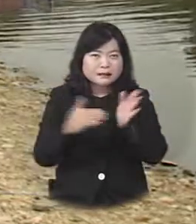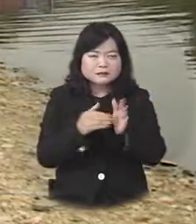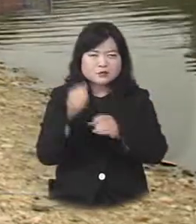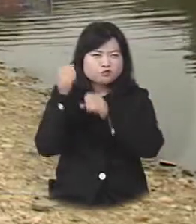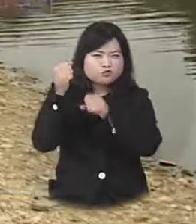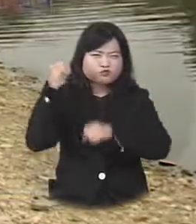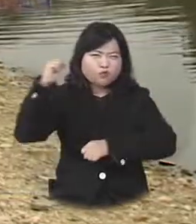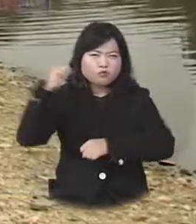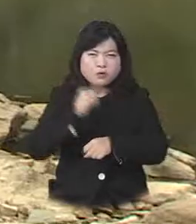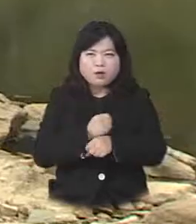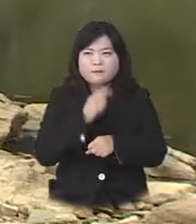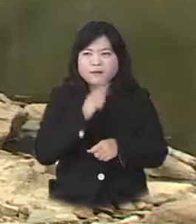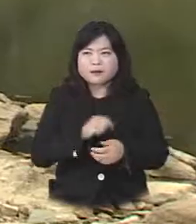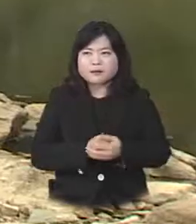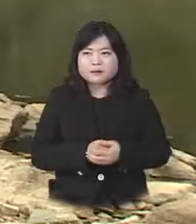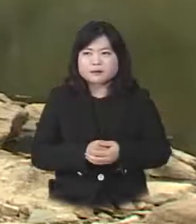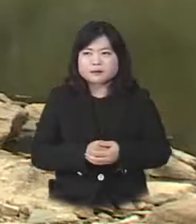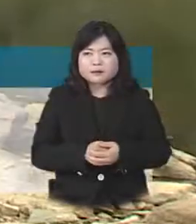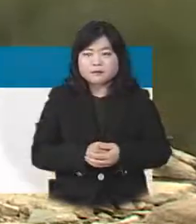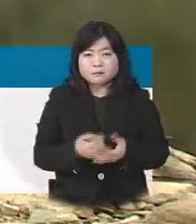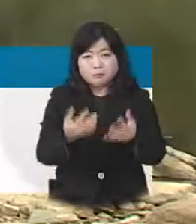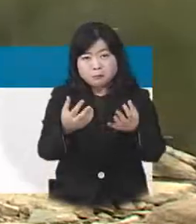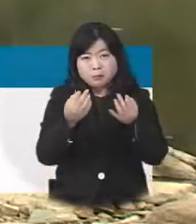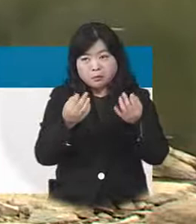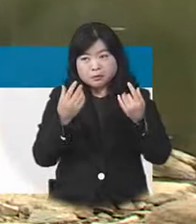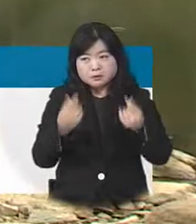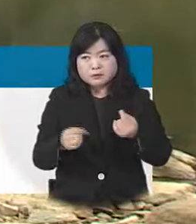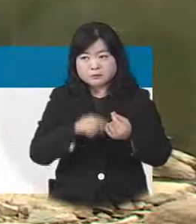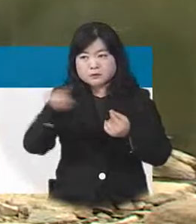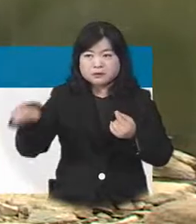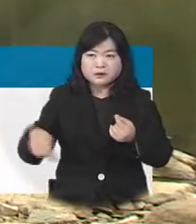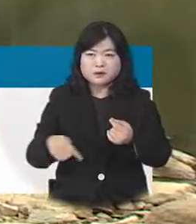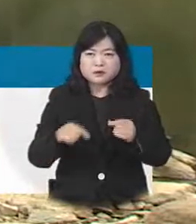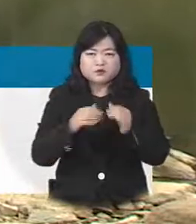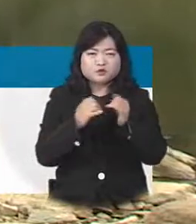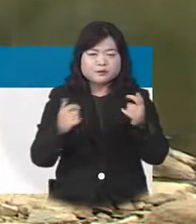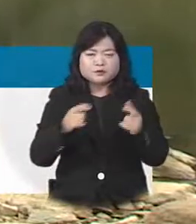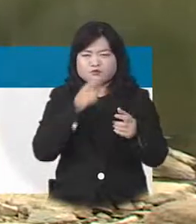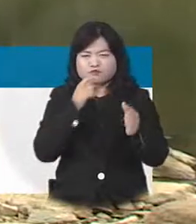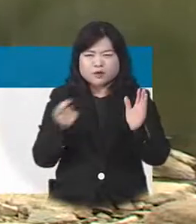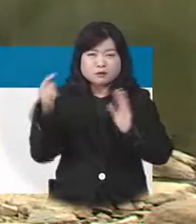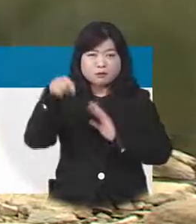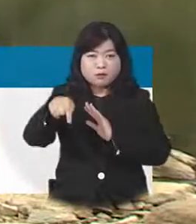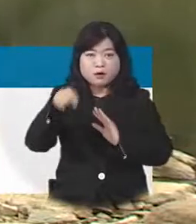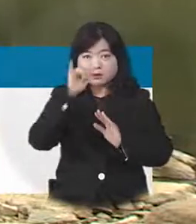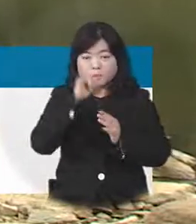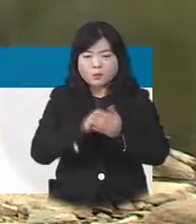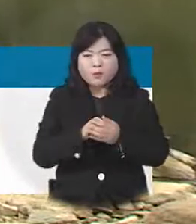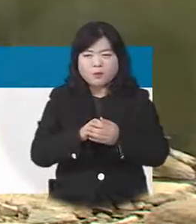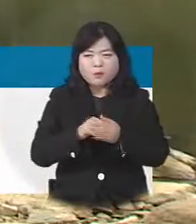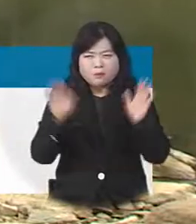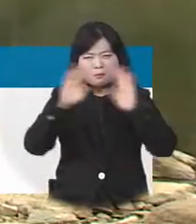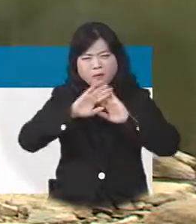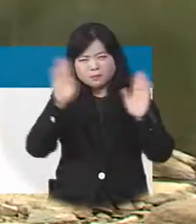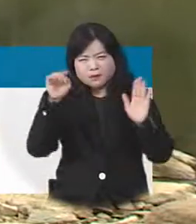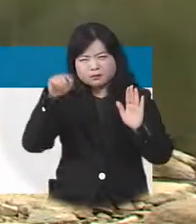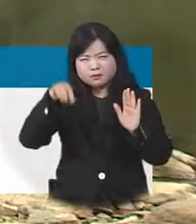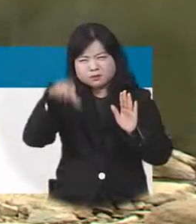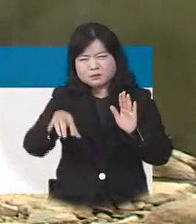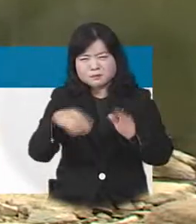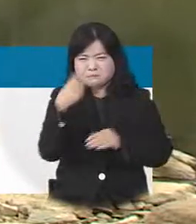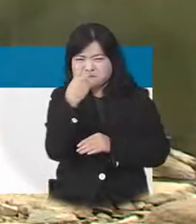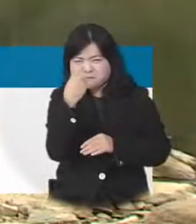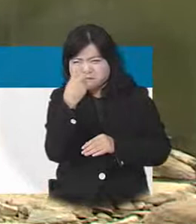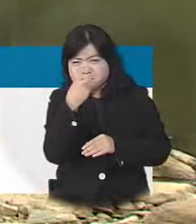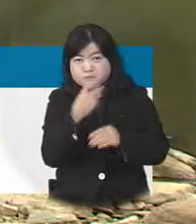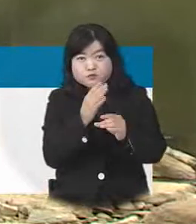이어나가겠다고 밝혔습니다. 지금 여기 보시다시피 지금 저렇게 전체가 와서 물에 들어가 있고 주야로 여기서 지금 감시를